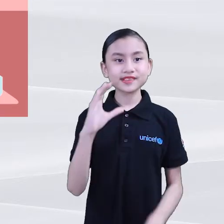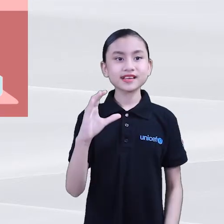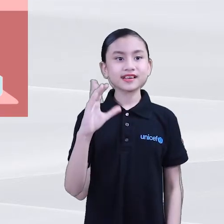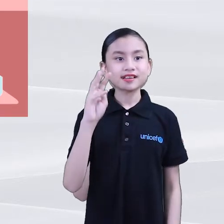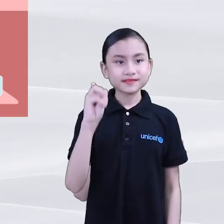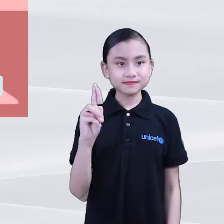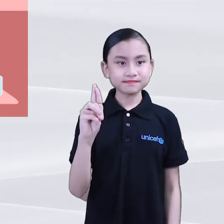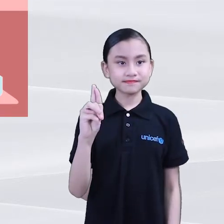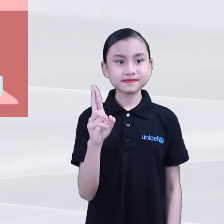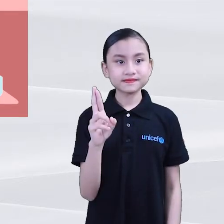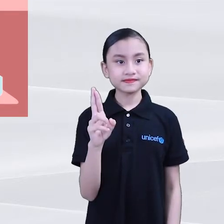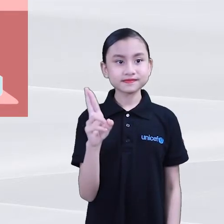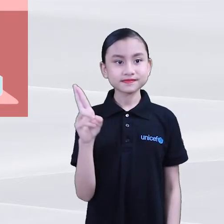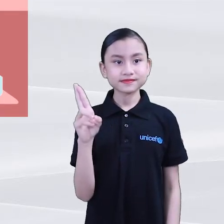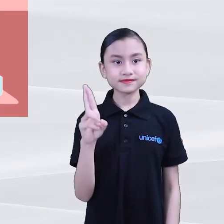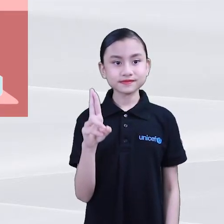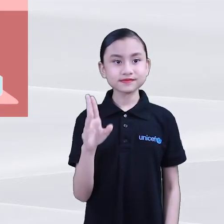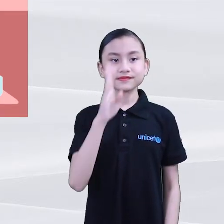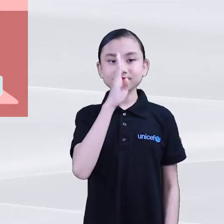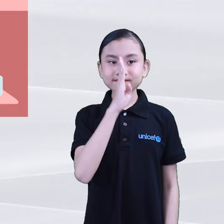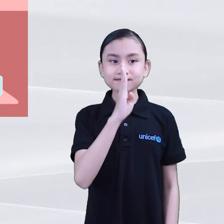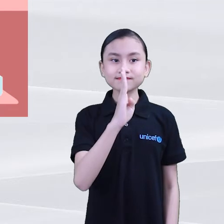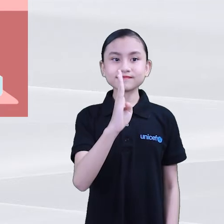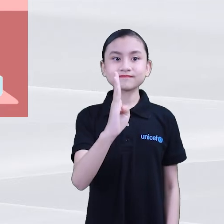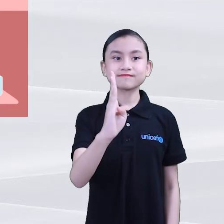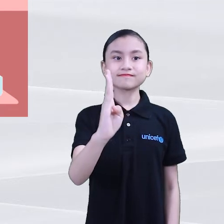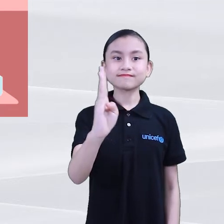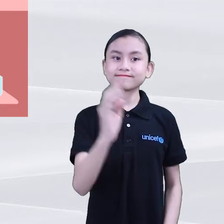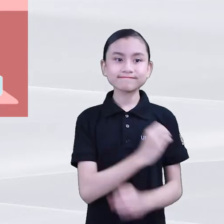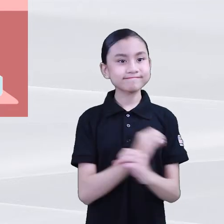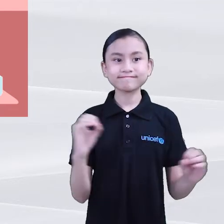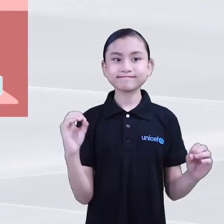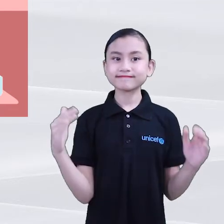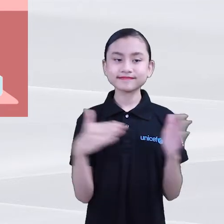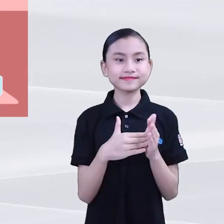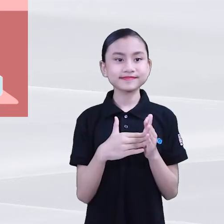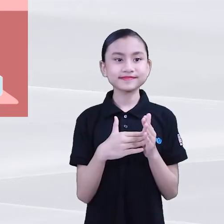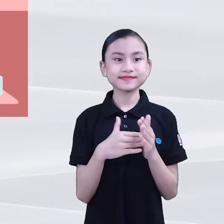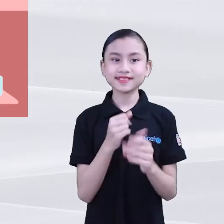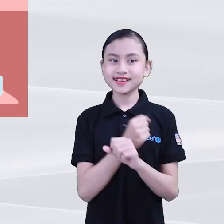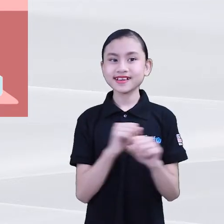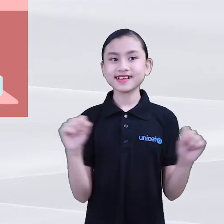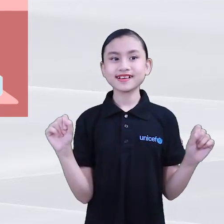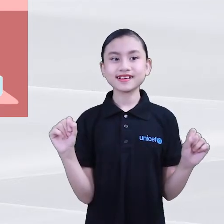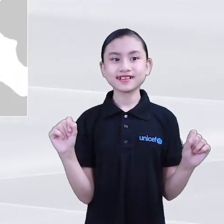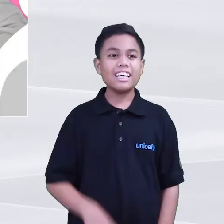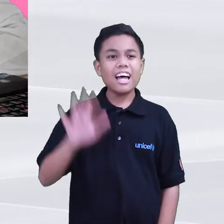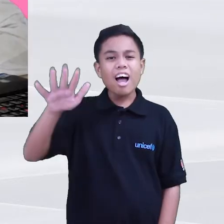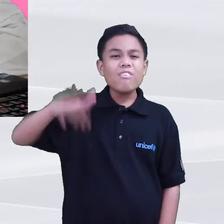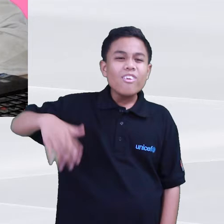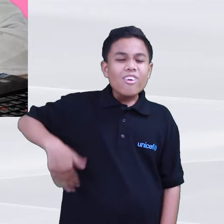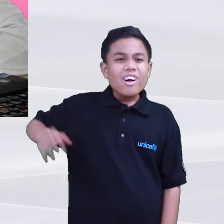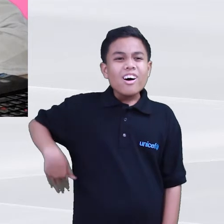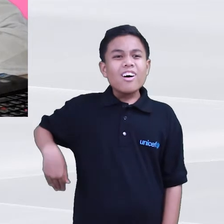cm. Dengan ini, kod untuk terus bergerak ke hadapan selagi tiada halangan sudah siap. Dah siap!